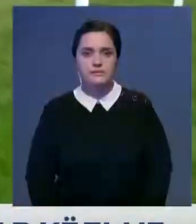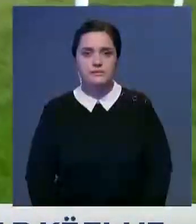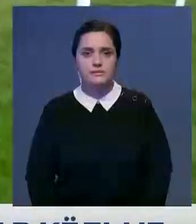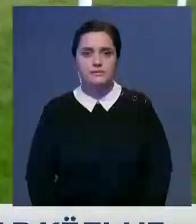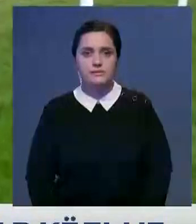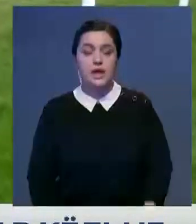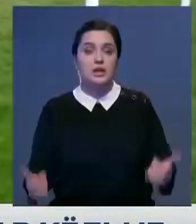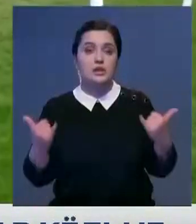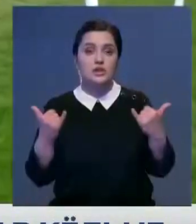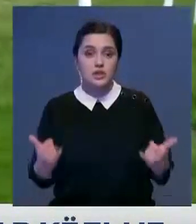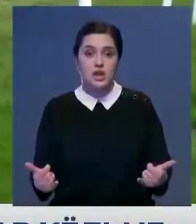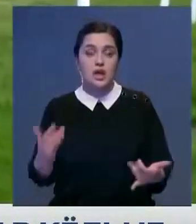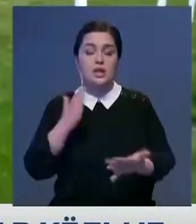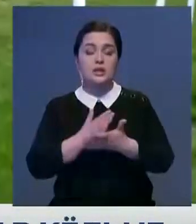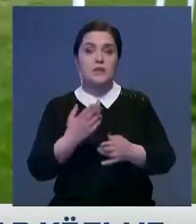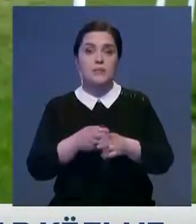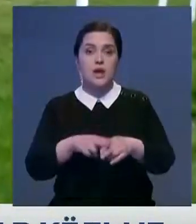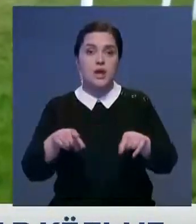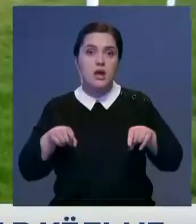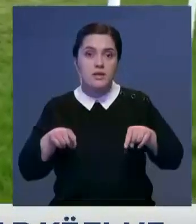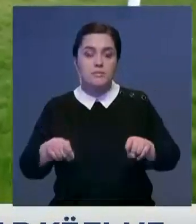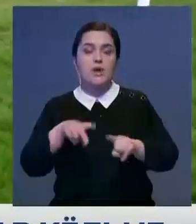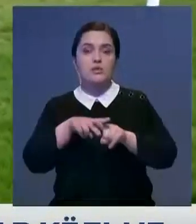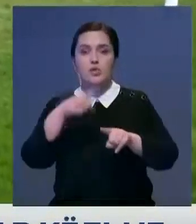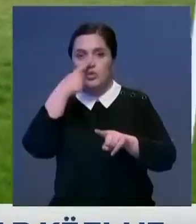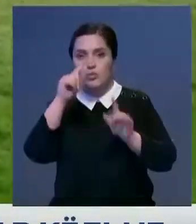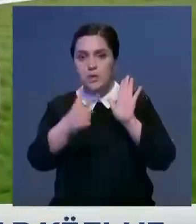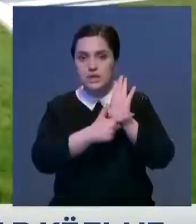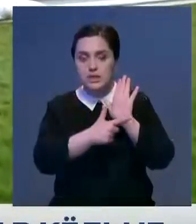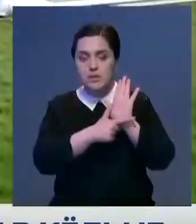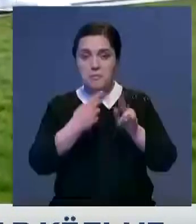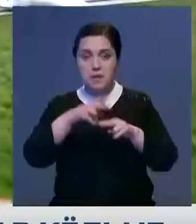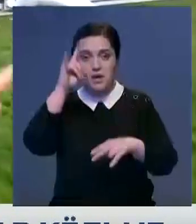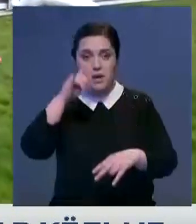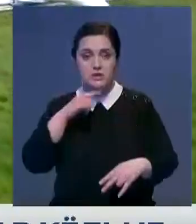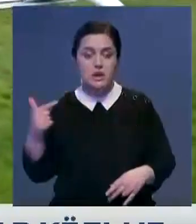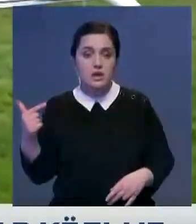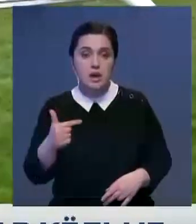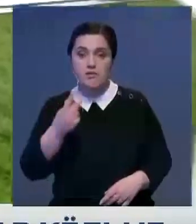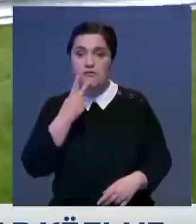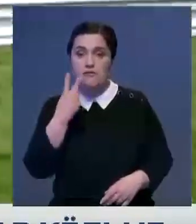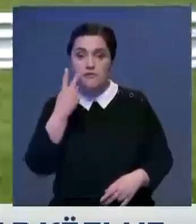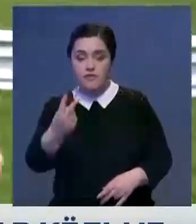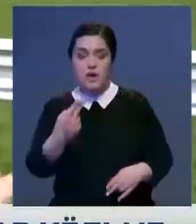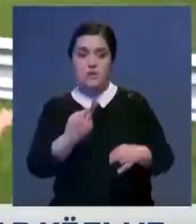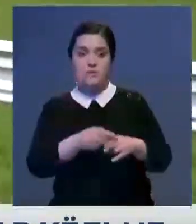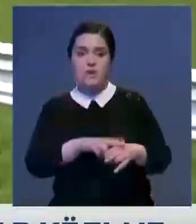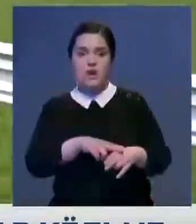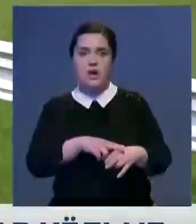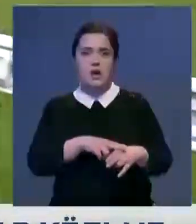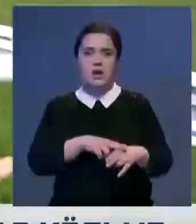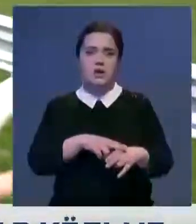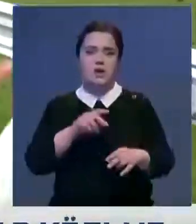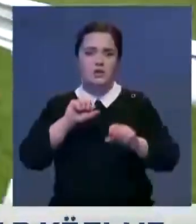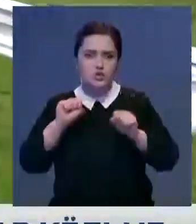Именно сейчас проходит очередной заезд. Под номером 7 выступает наш соотечественник. Мы видим, как жокеи с невероятной скоростью